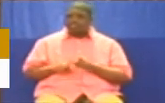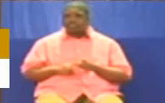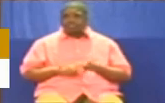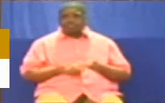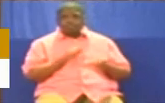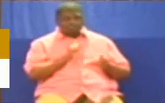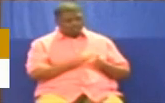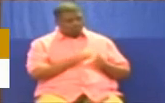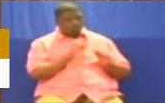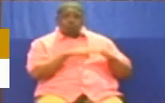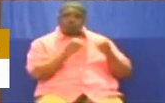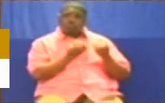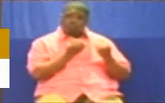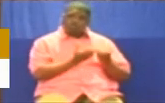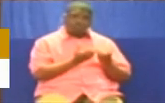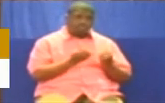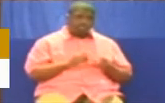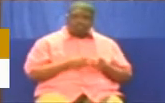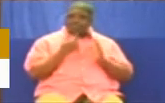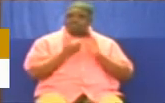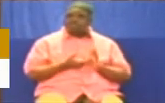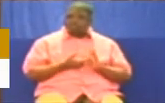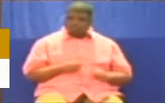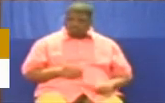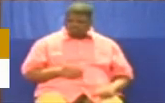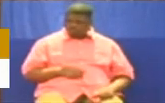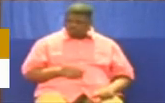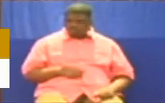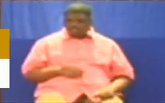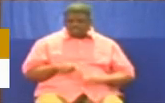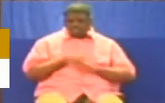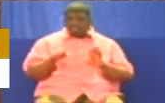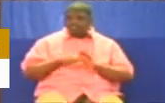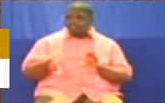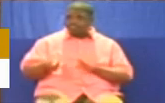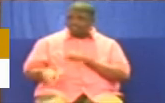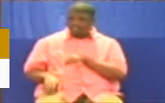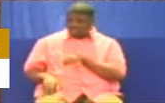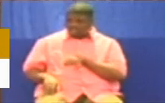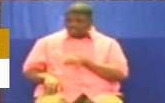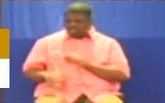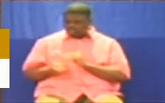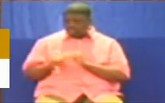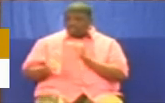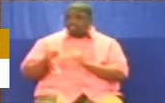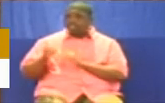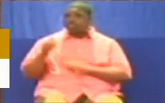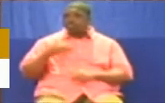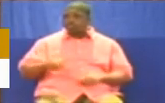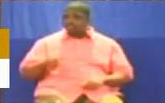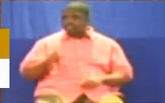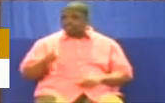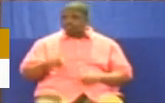zile organizations. Kwa hiyo kwa mfano kama nilivyosema East African Community, kama ikiwa ni ngazi ya mawaziri, kuna